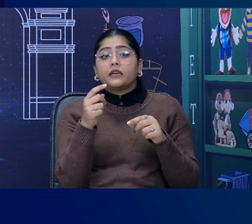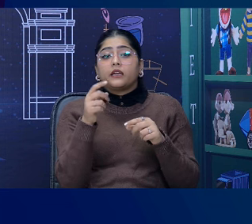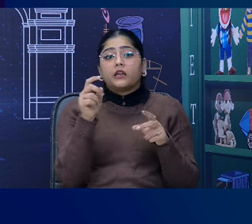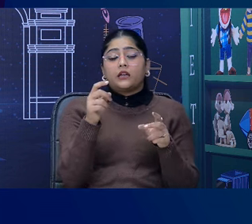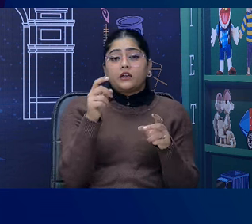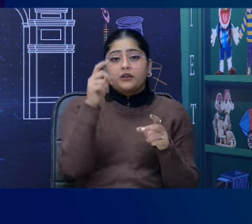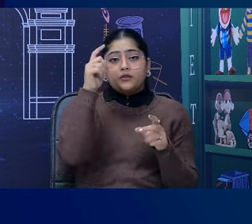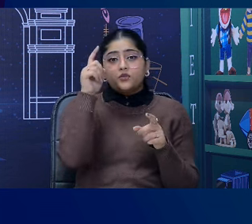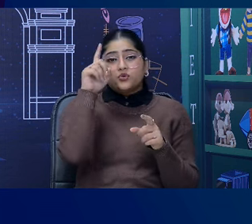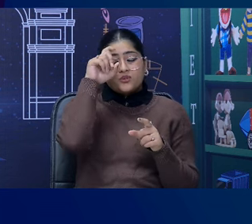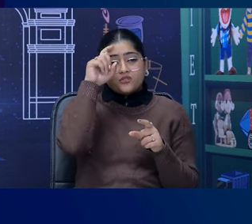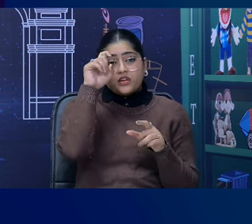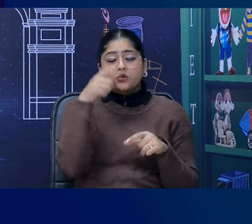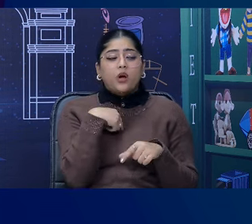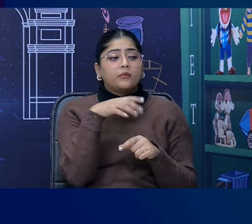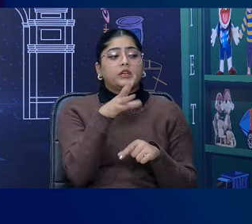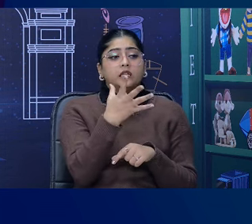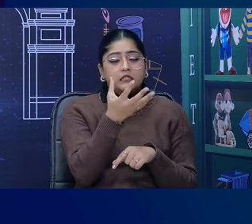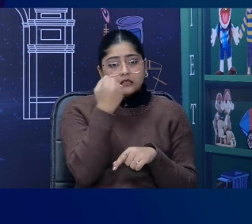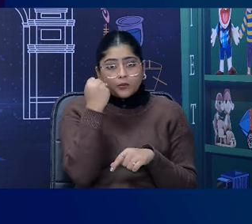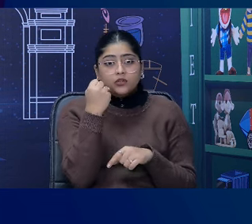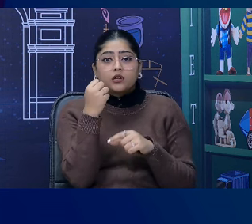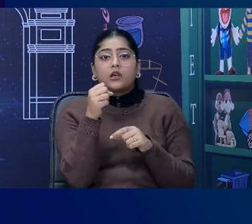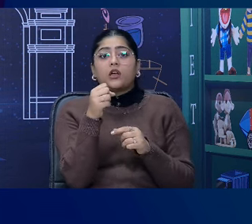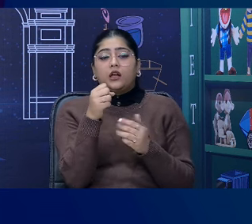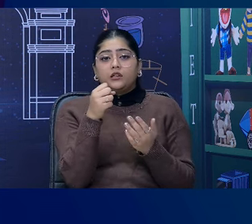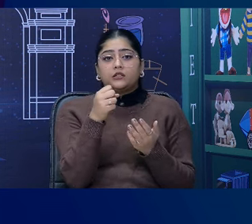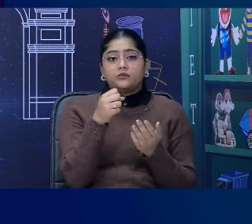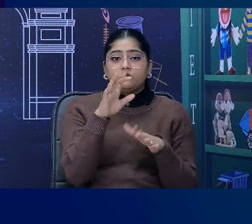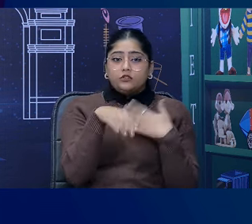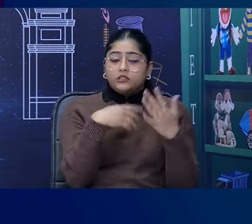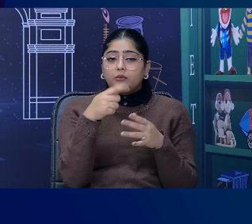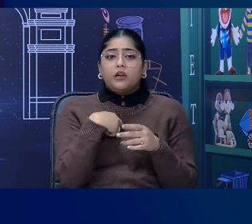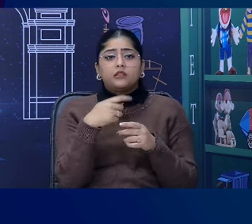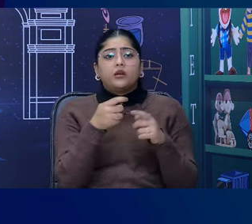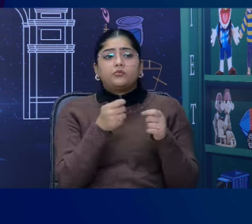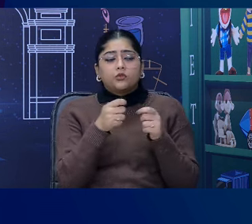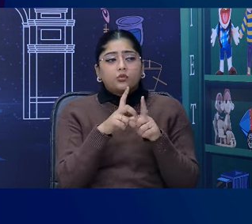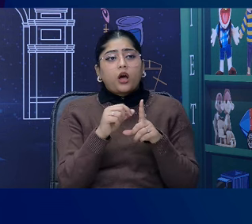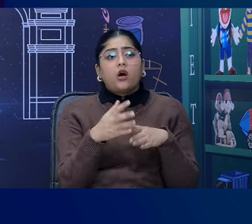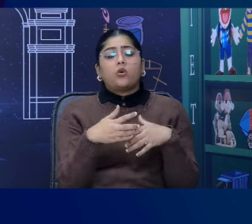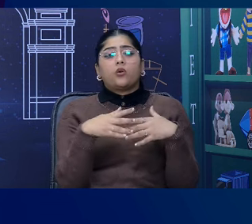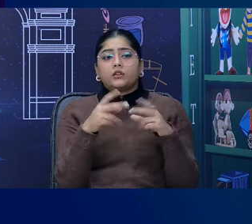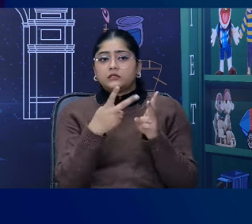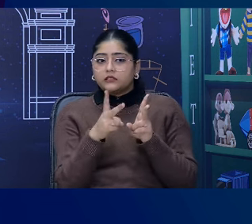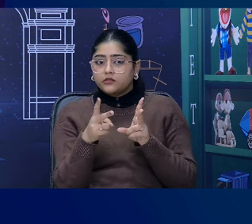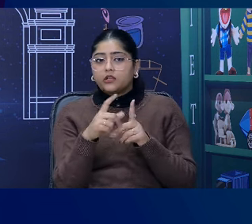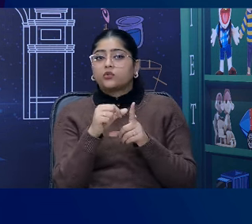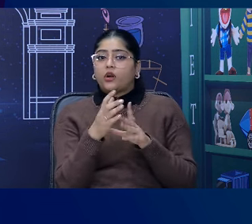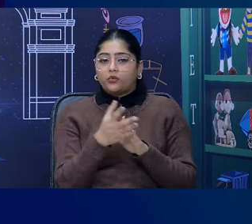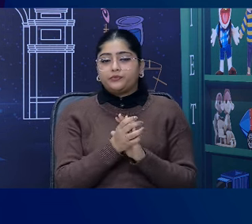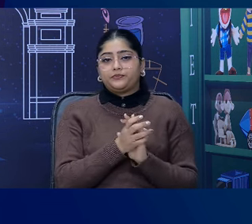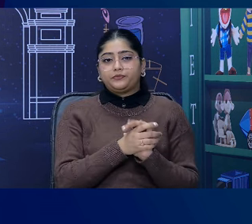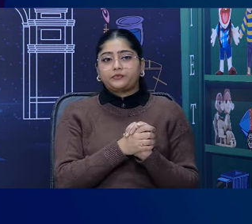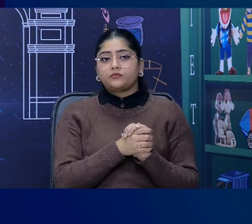उसमें उस उसको प्रायोरिटी इज करो और उसके हिसाब से उस परे आप काम करो कि अच्छा हम इस पर क्या करें कि यह स्ट्रेसफुल सिचुएशन हट